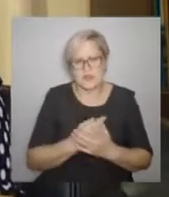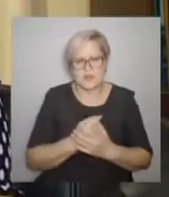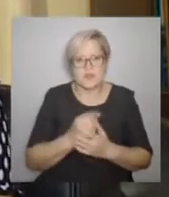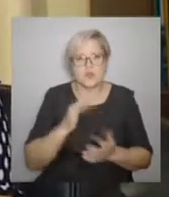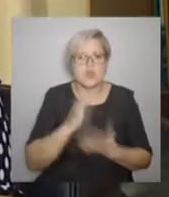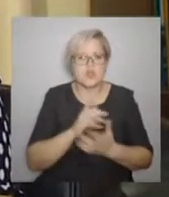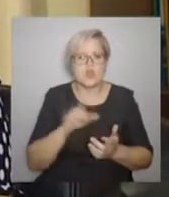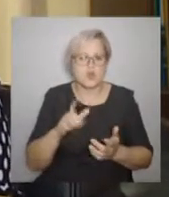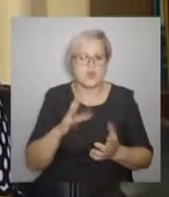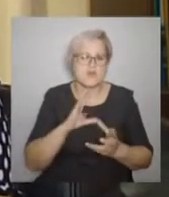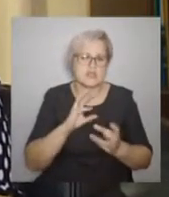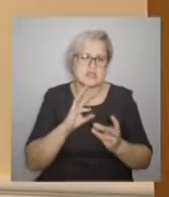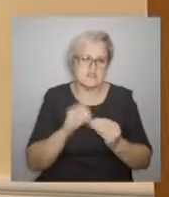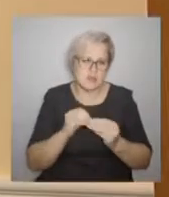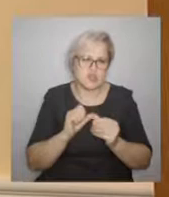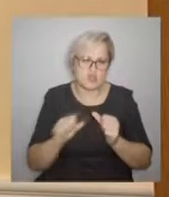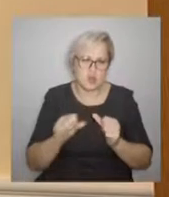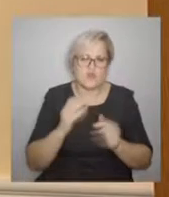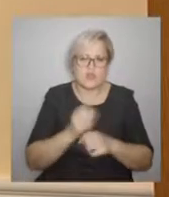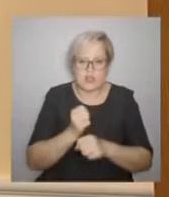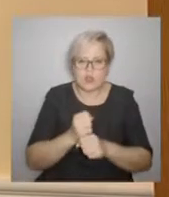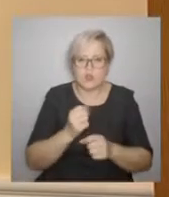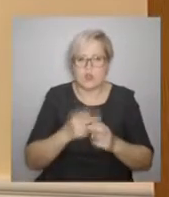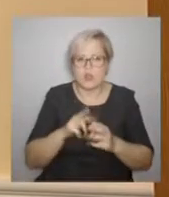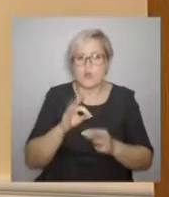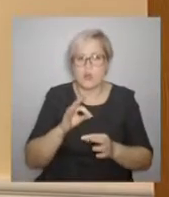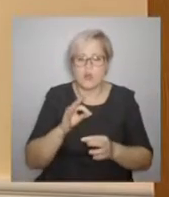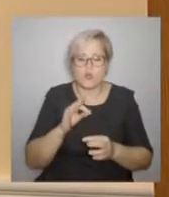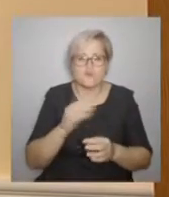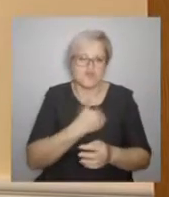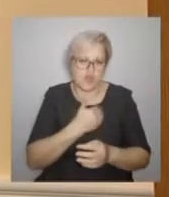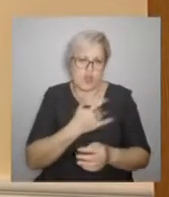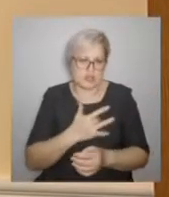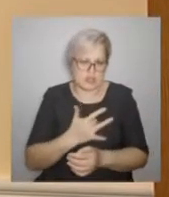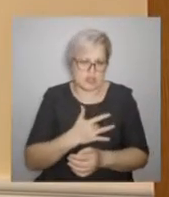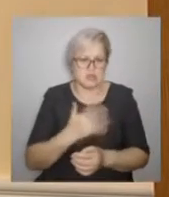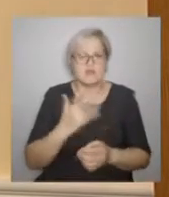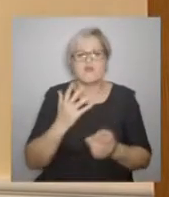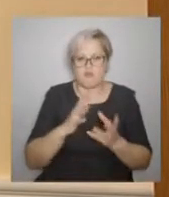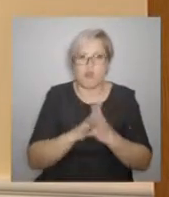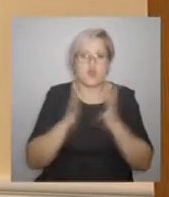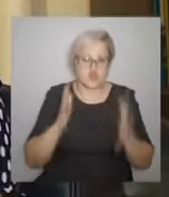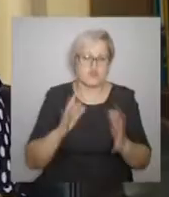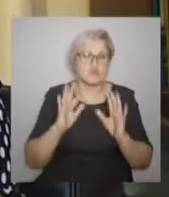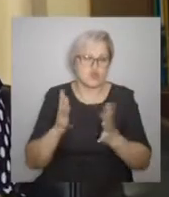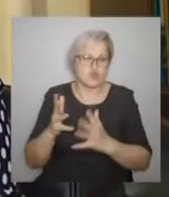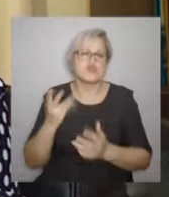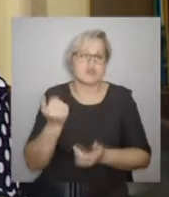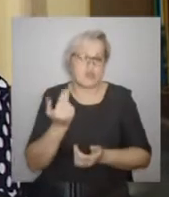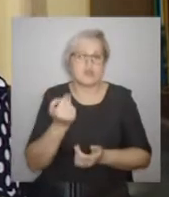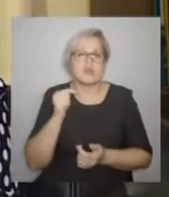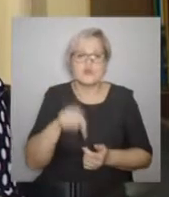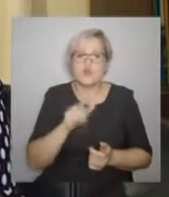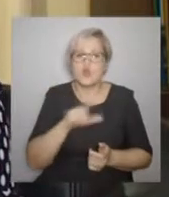у нас. Ну вот отсюда деньги. Ну, скажем прямо, зарплаты небольшие. Зарплаты